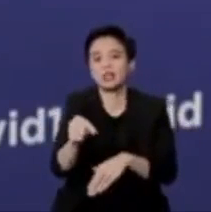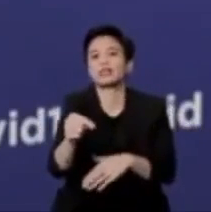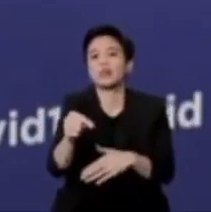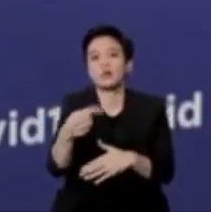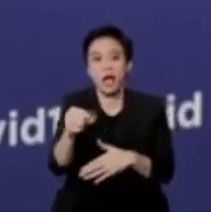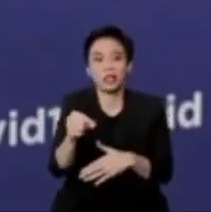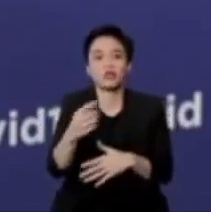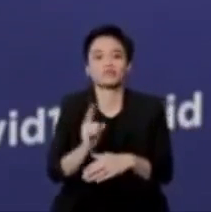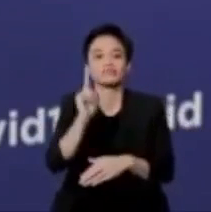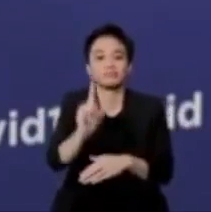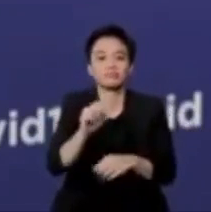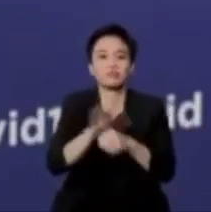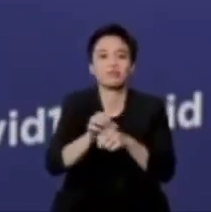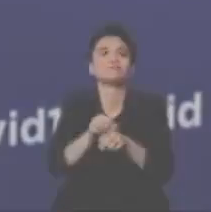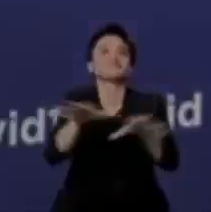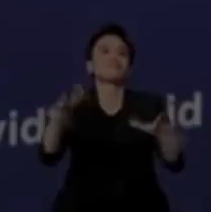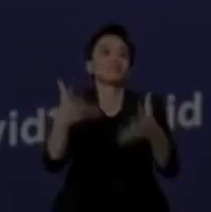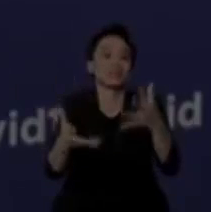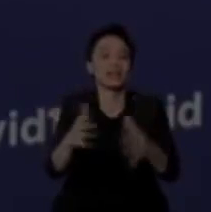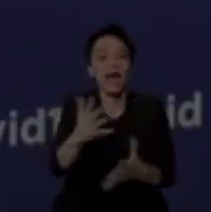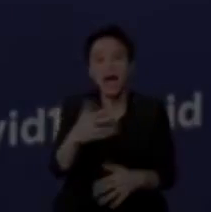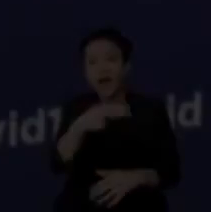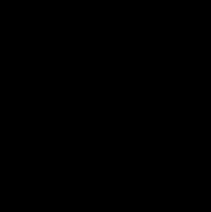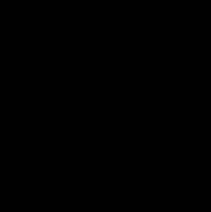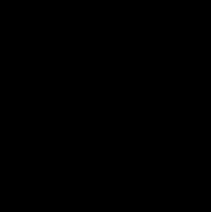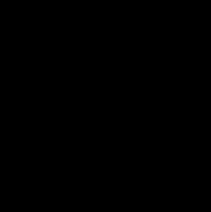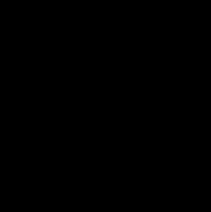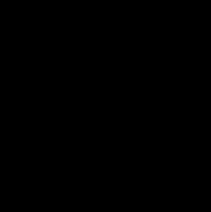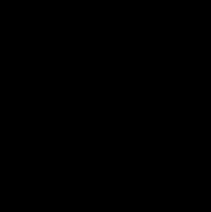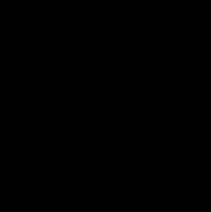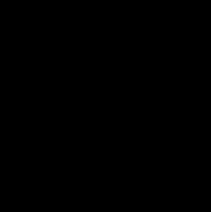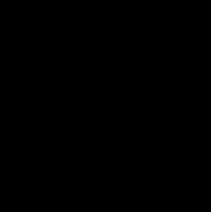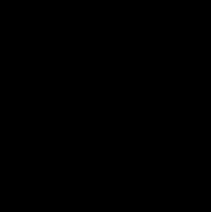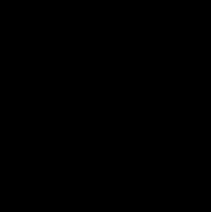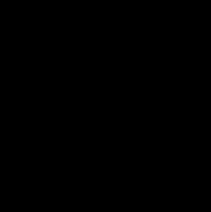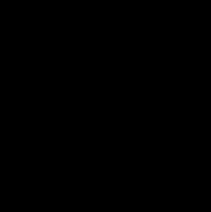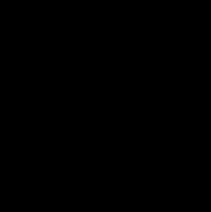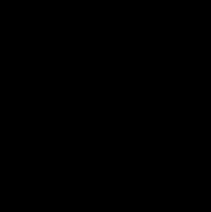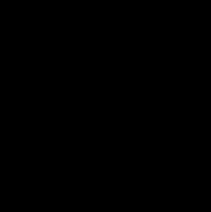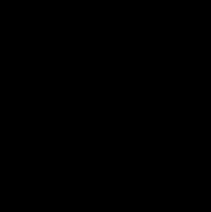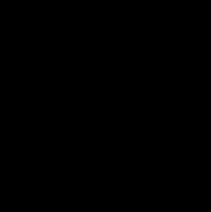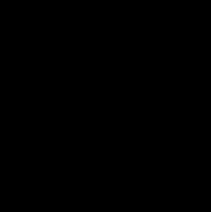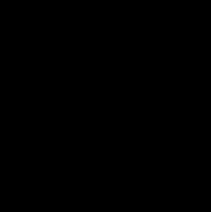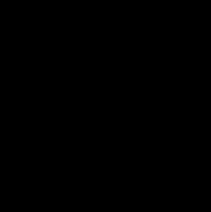transportasi umum bersama seperti KRL MRT misalnya jadi itu harus lebih waspada lagi ya